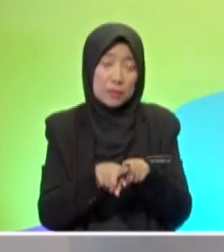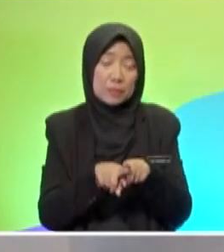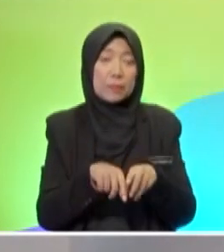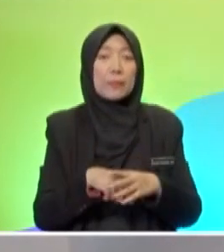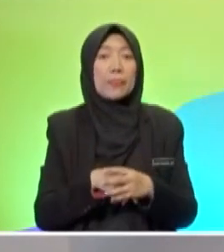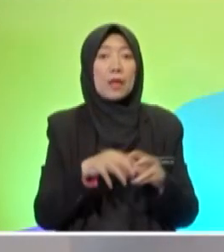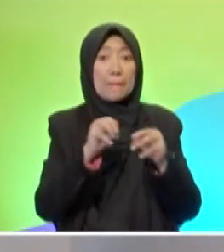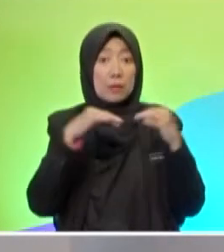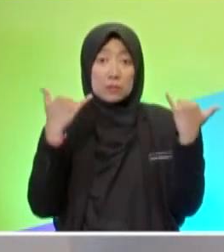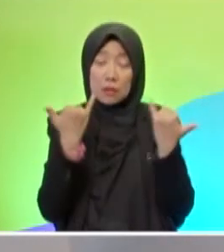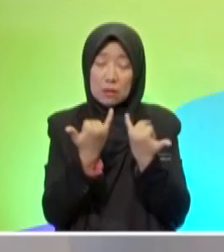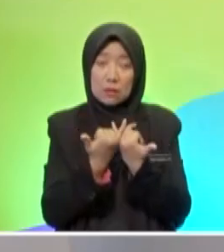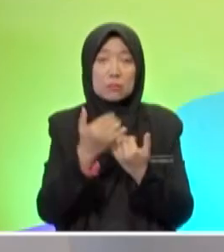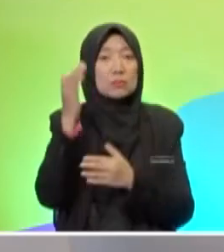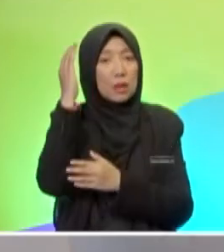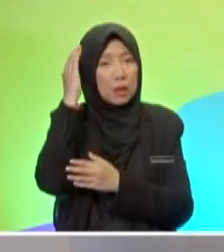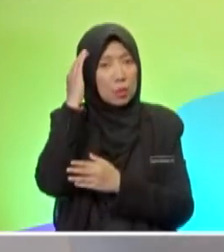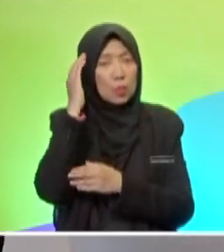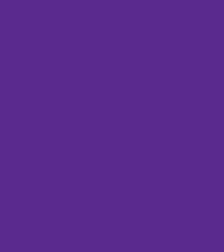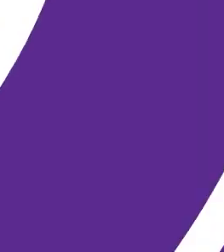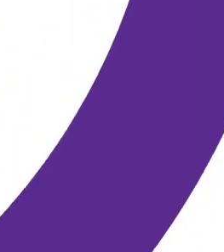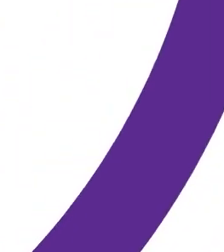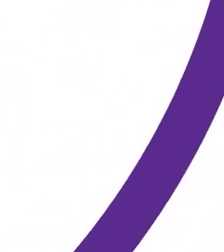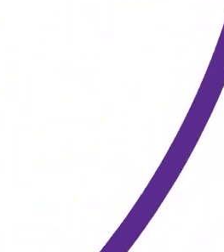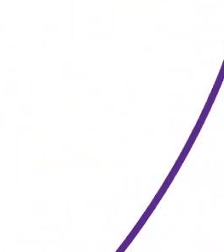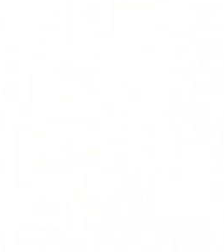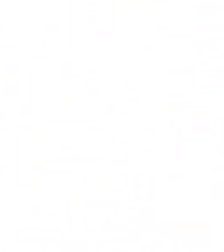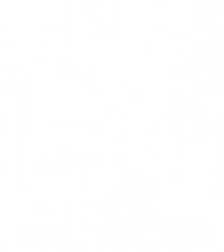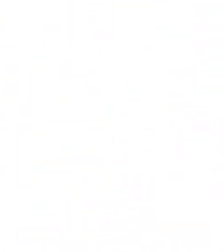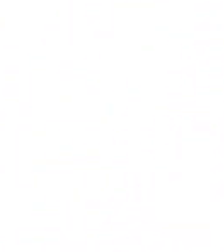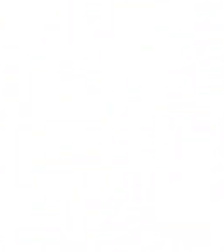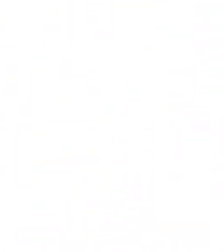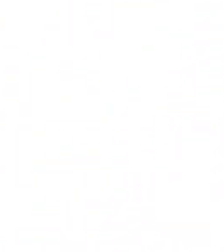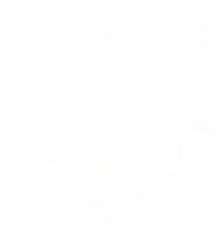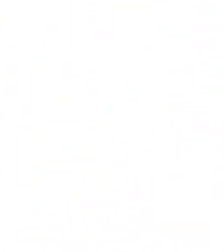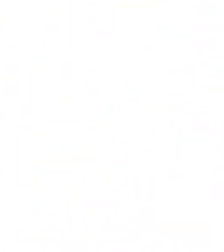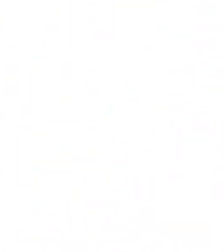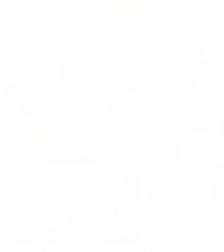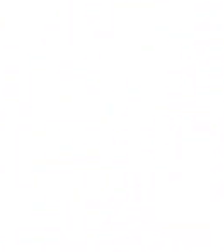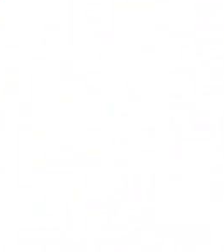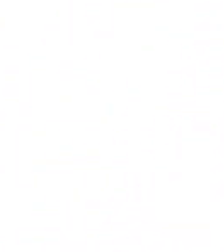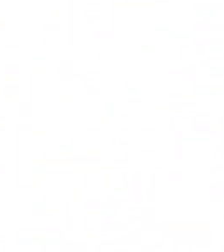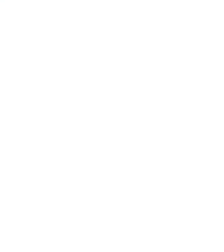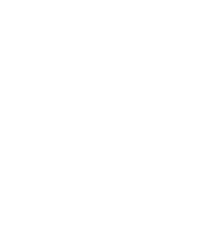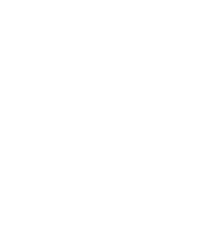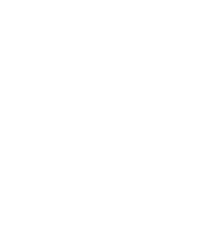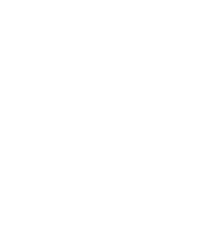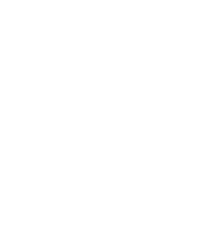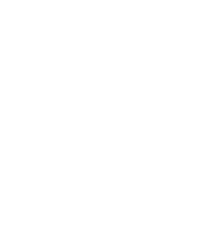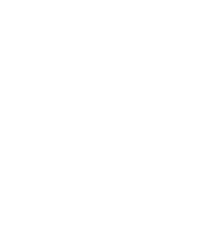anak-anak ini perlu dijaga dengan sebaiknya Mira Sidik TV key